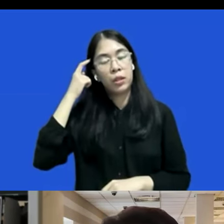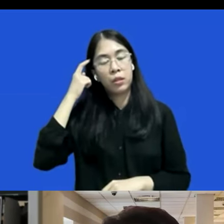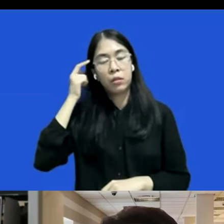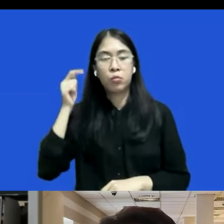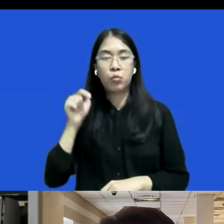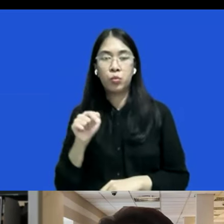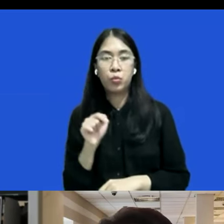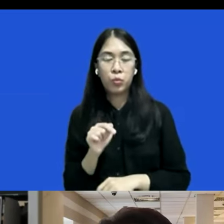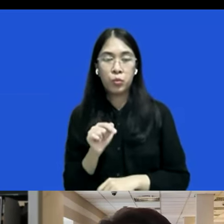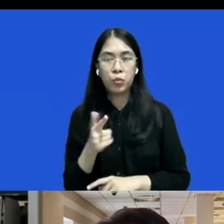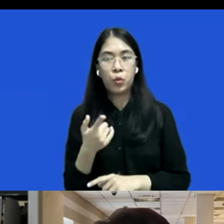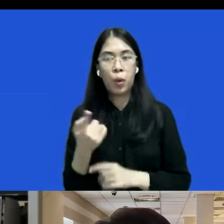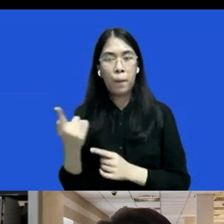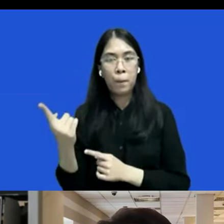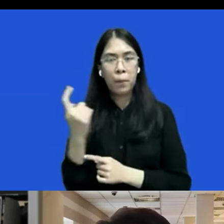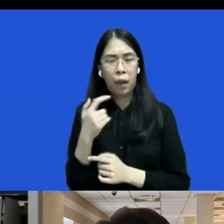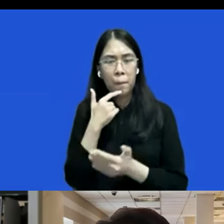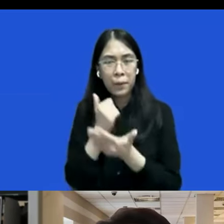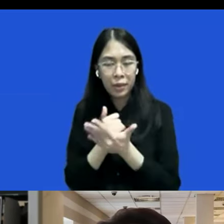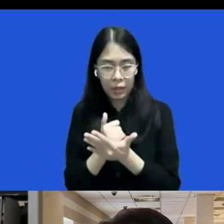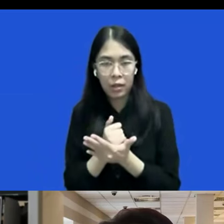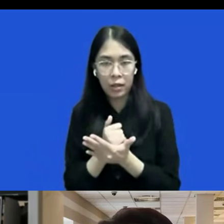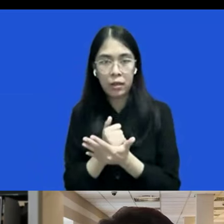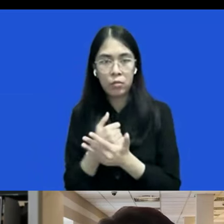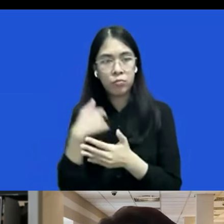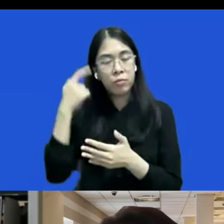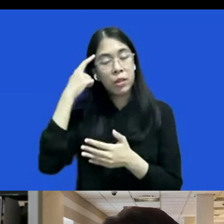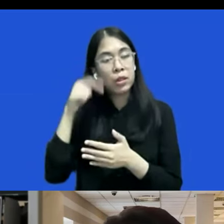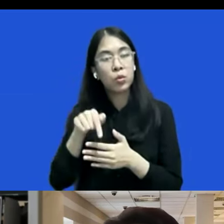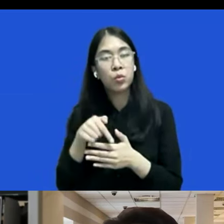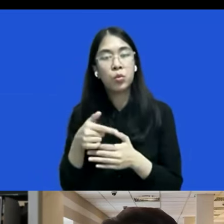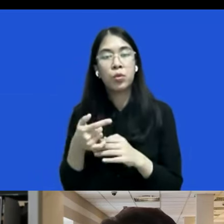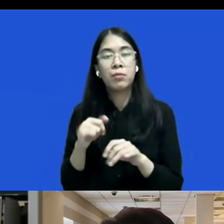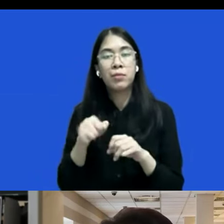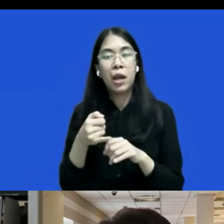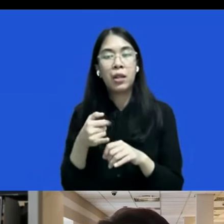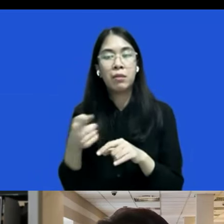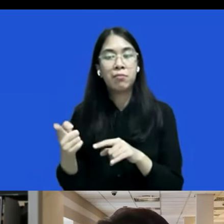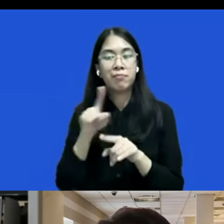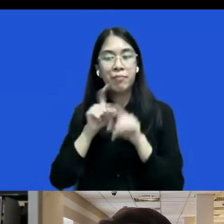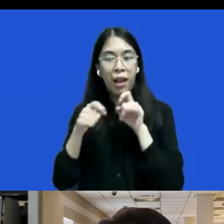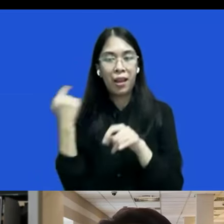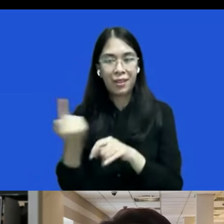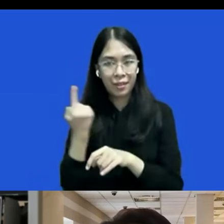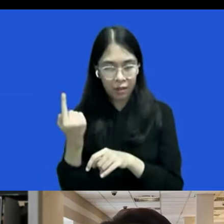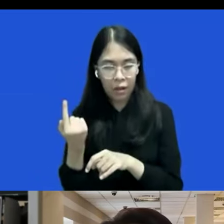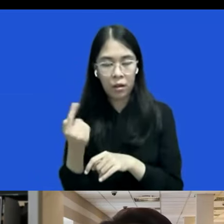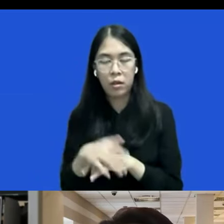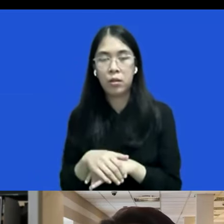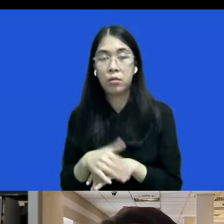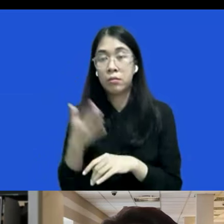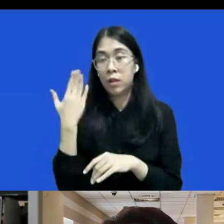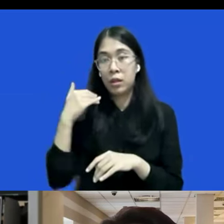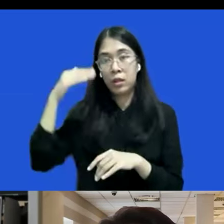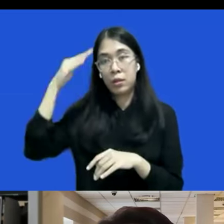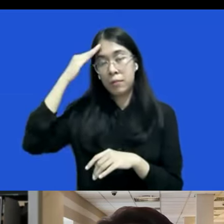menjadi pertanyaan penting dan saya kira menjadi pertanyaan kita semua. Kalau tadi Mas Ihsan